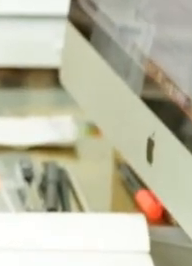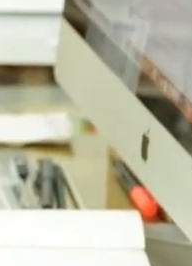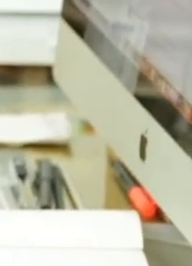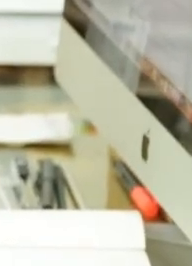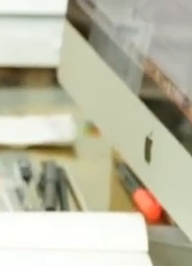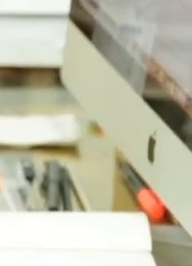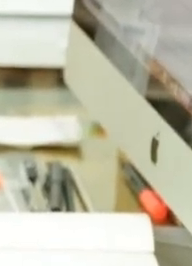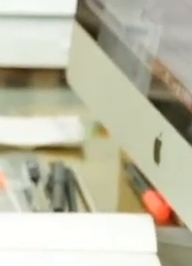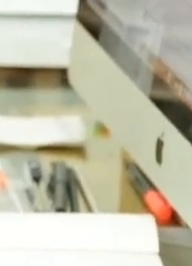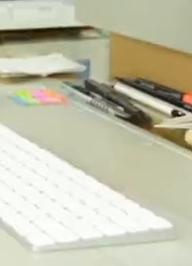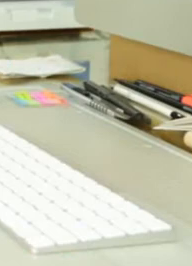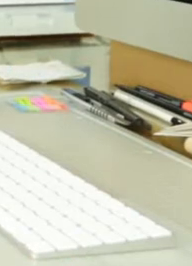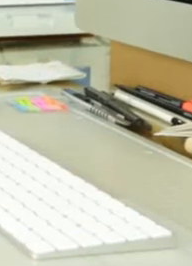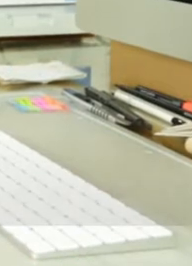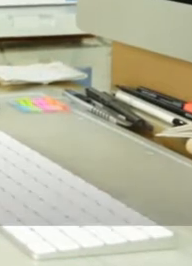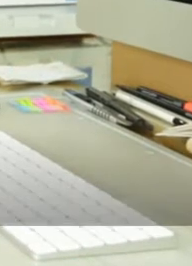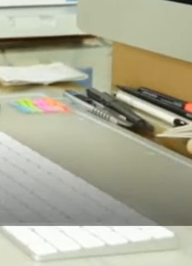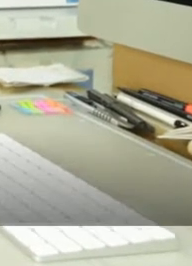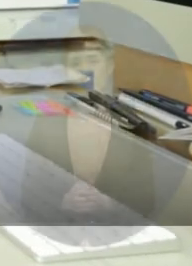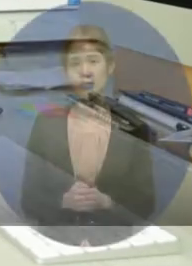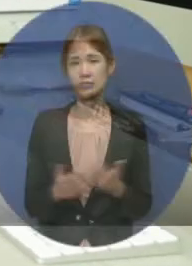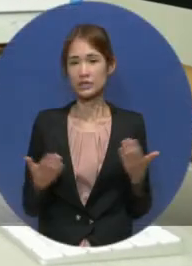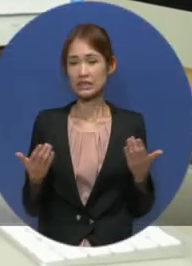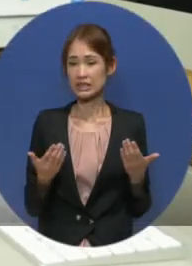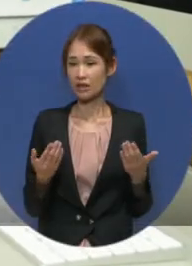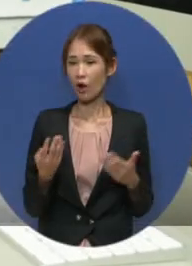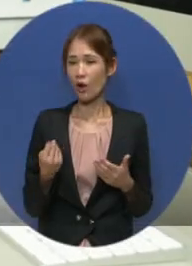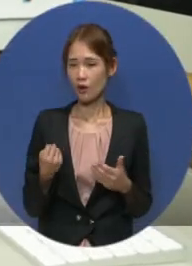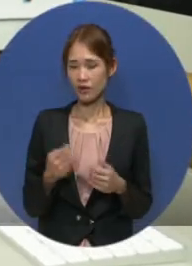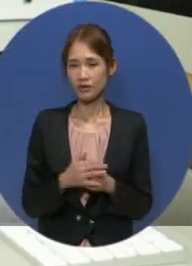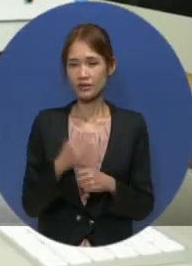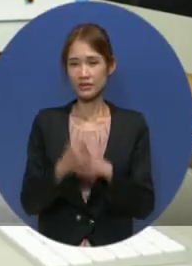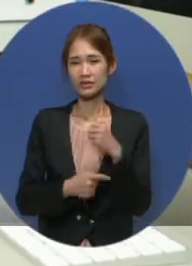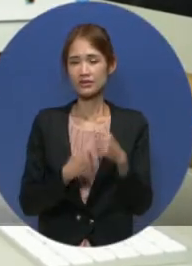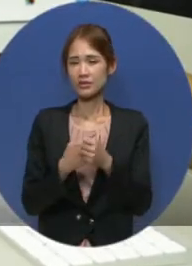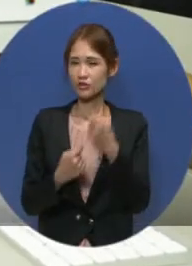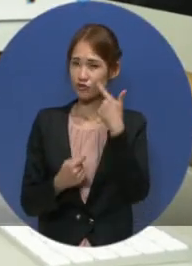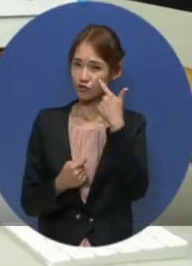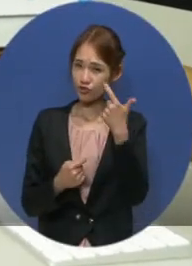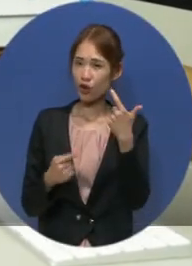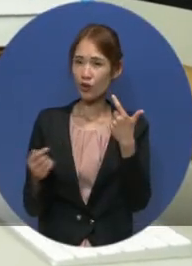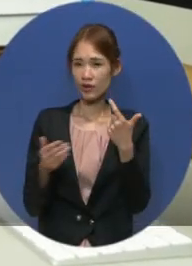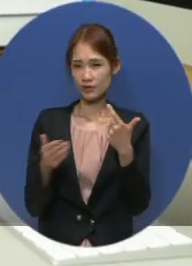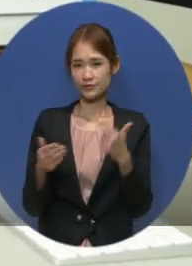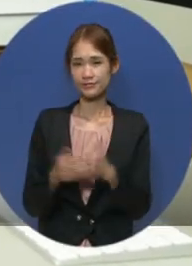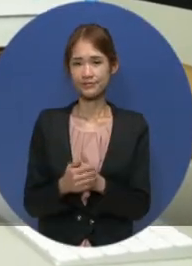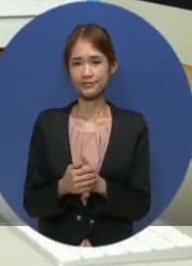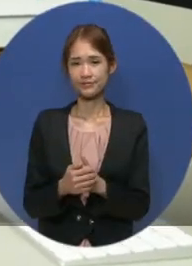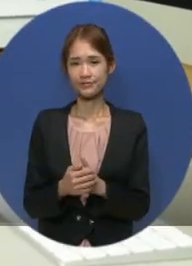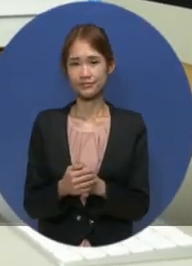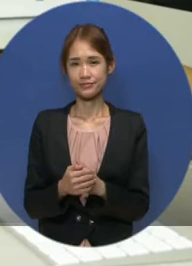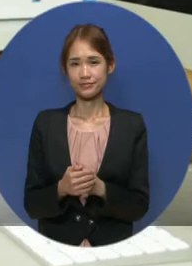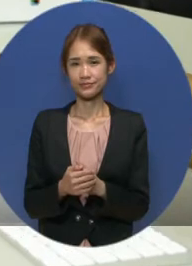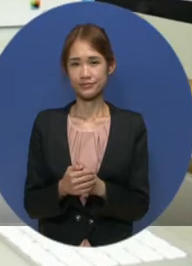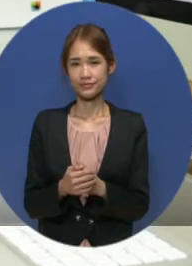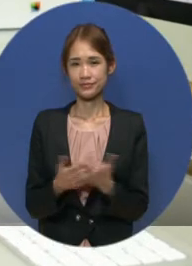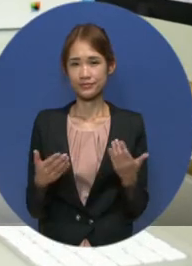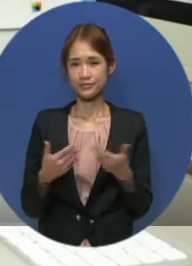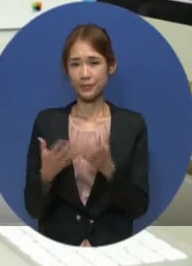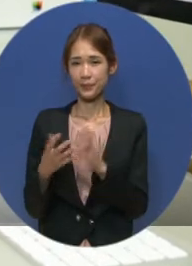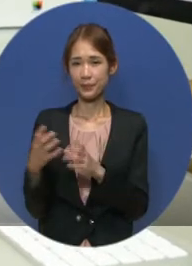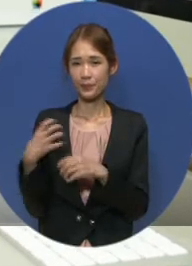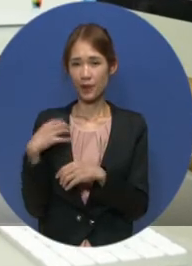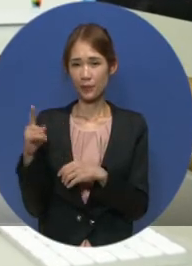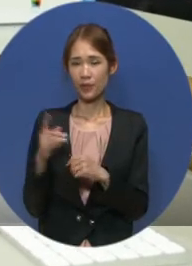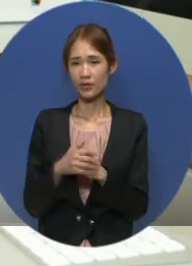때 많이 쓰니까. 여기서 일하신 지 얼마나 됐어요? 네, 1년 반 정도 됐어요. 1년 반 정도. 어떤 파트 맡고